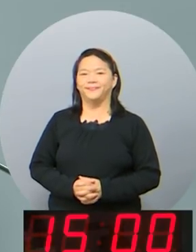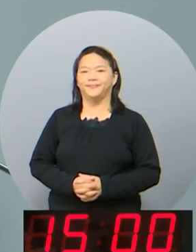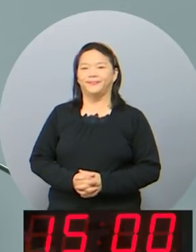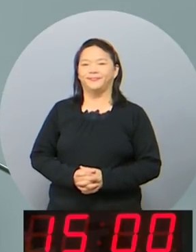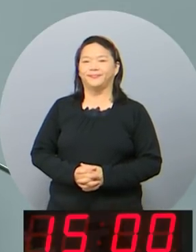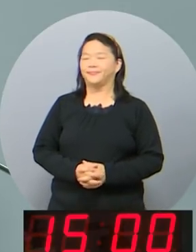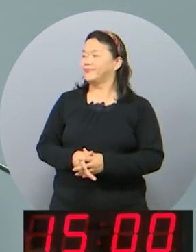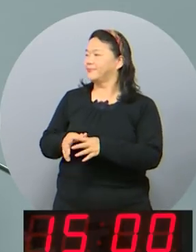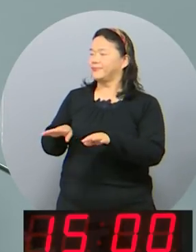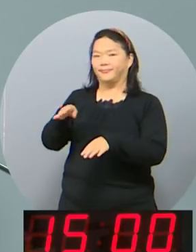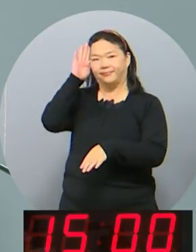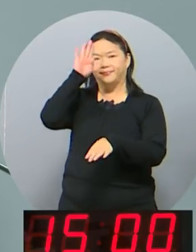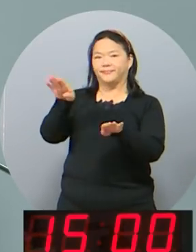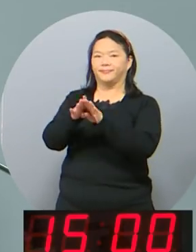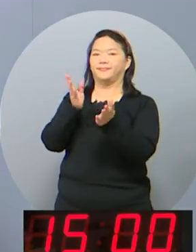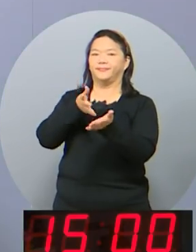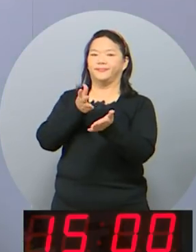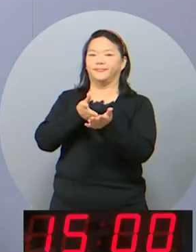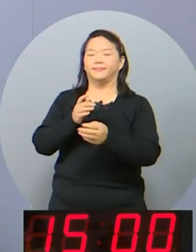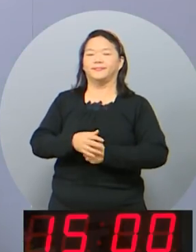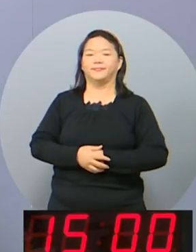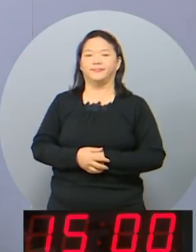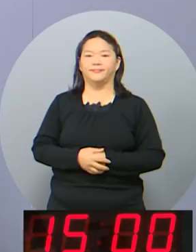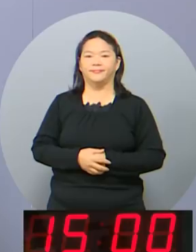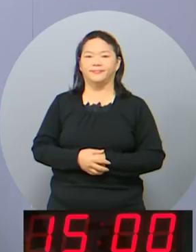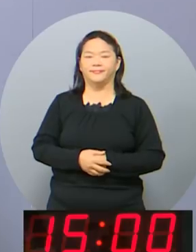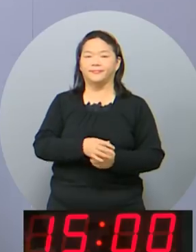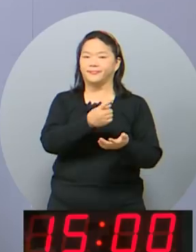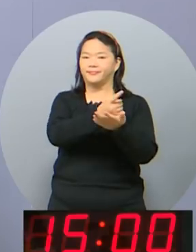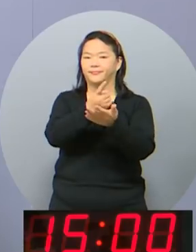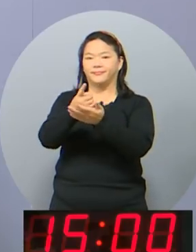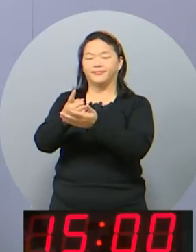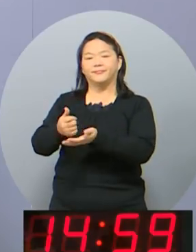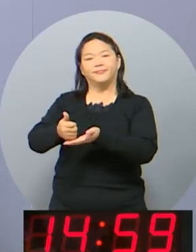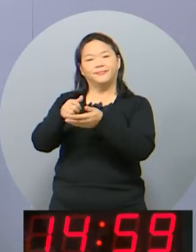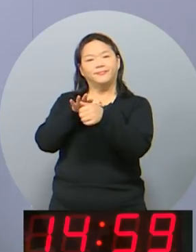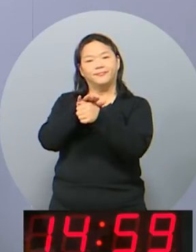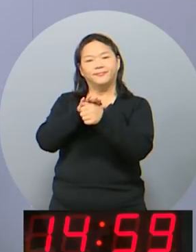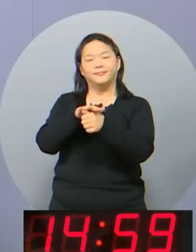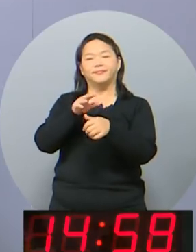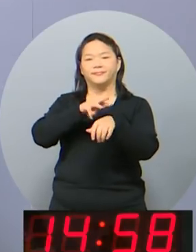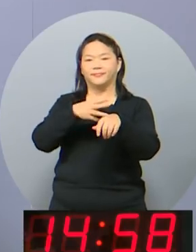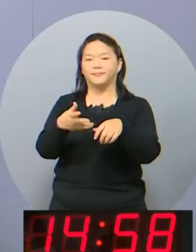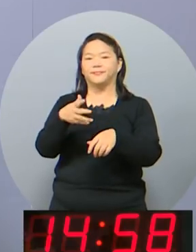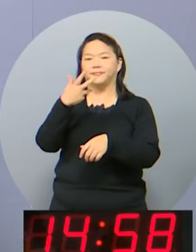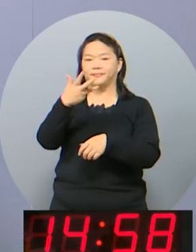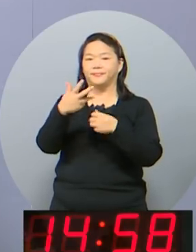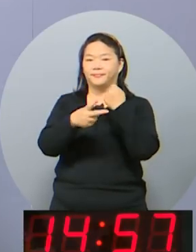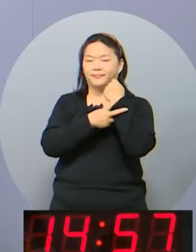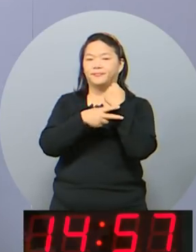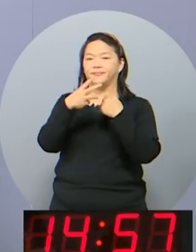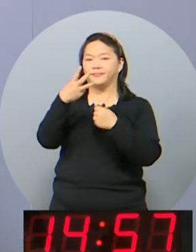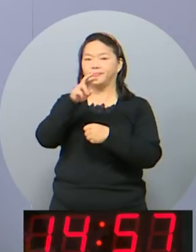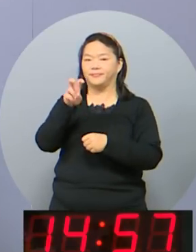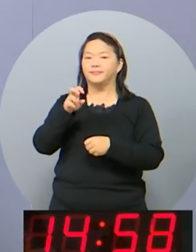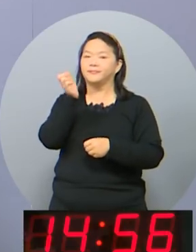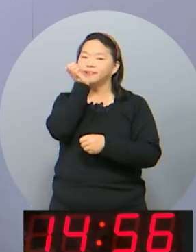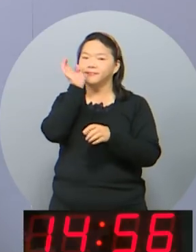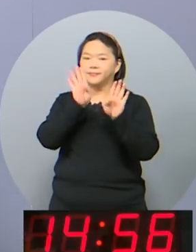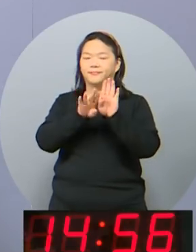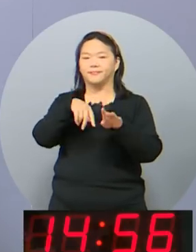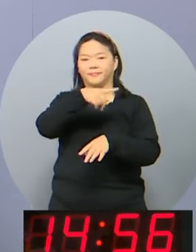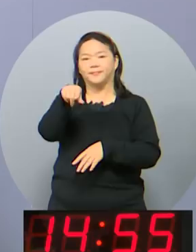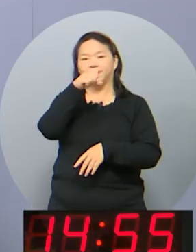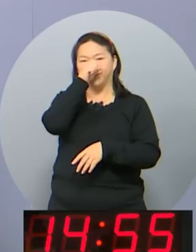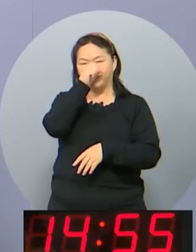请开始发表政见。 好，各位敬爱的淡水八里三支石门的乡亲好朋友，大家好，